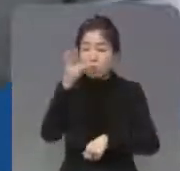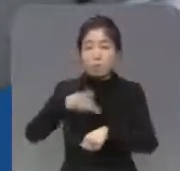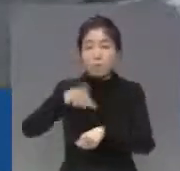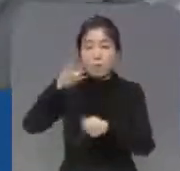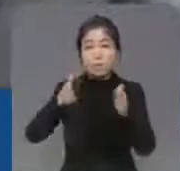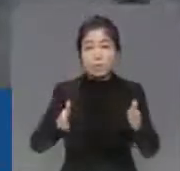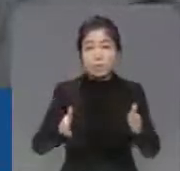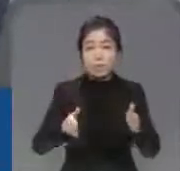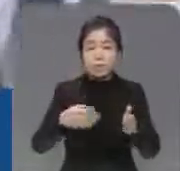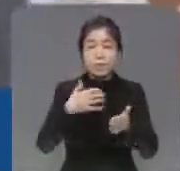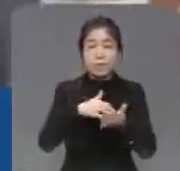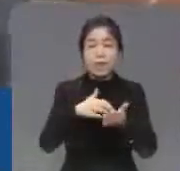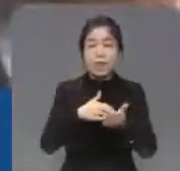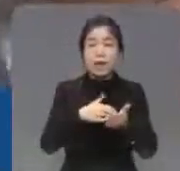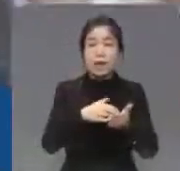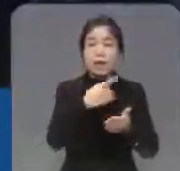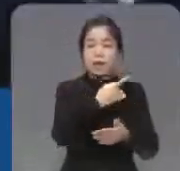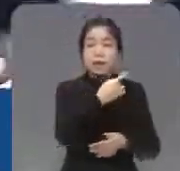3시까지